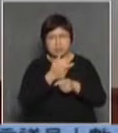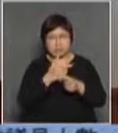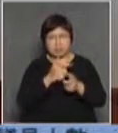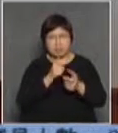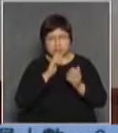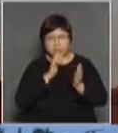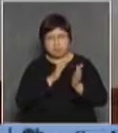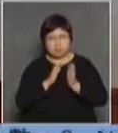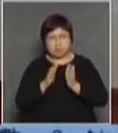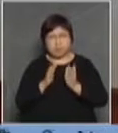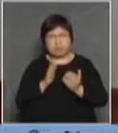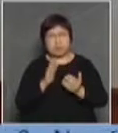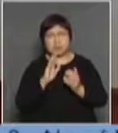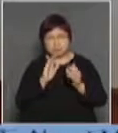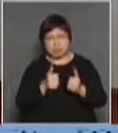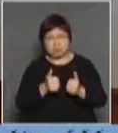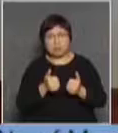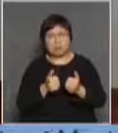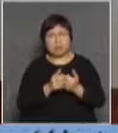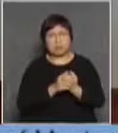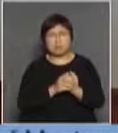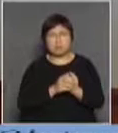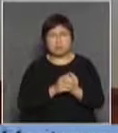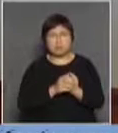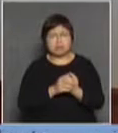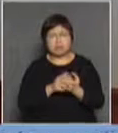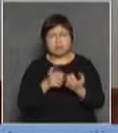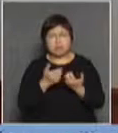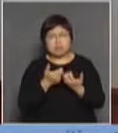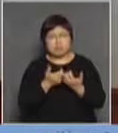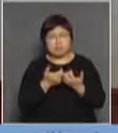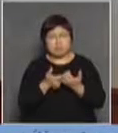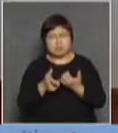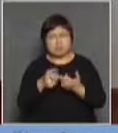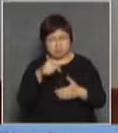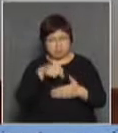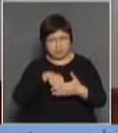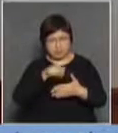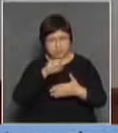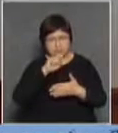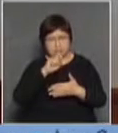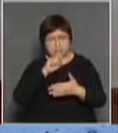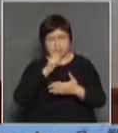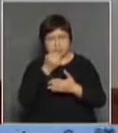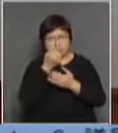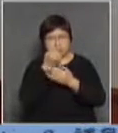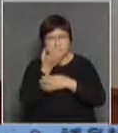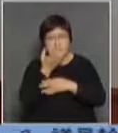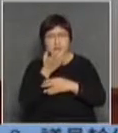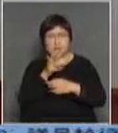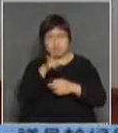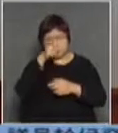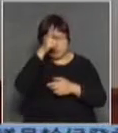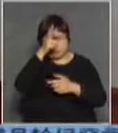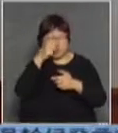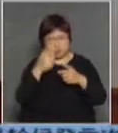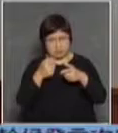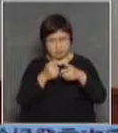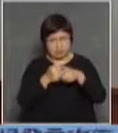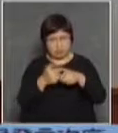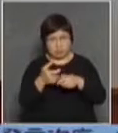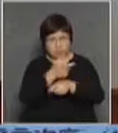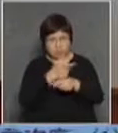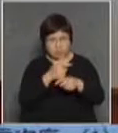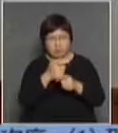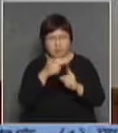基本正確。在預算案裏，司長提出了公共財政的三大